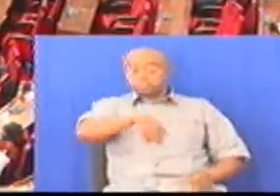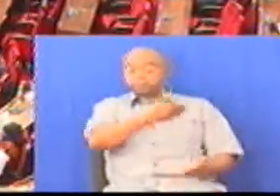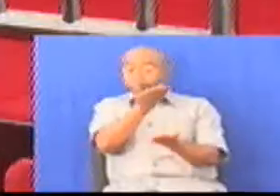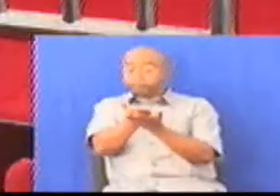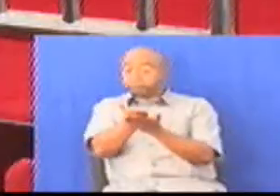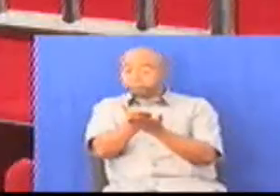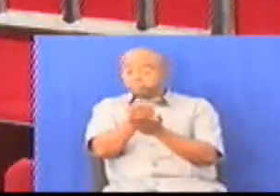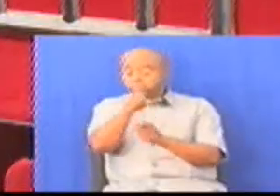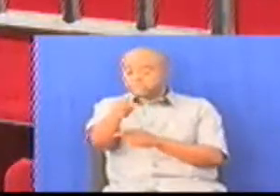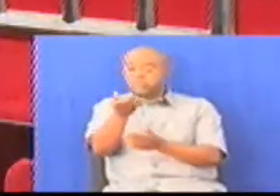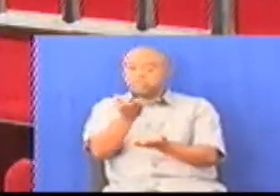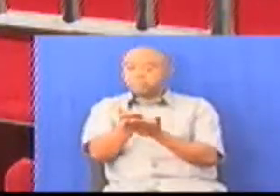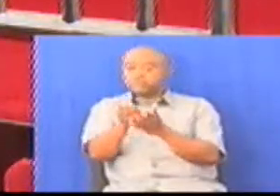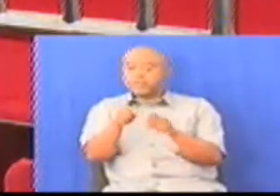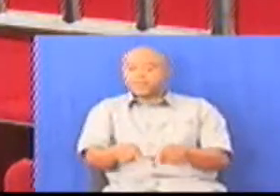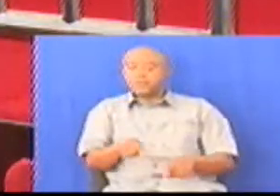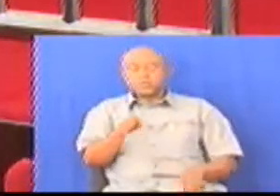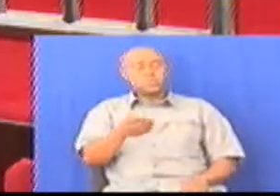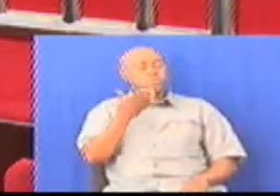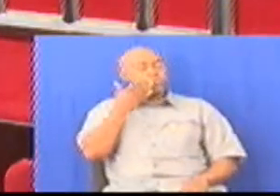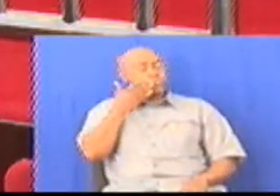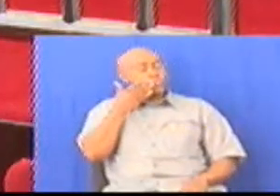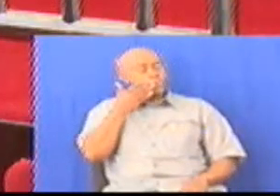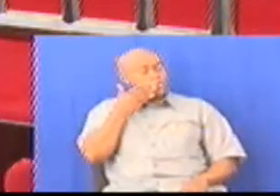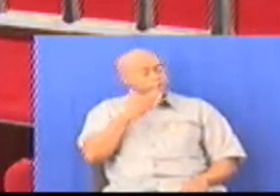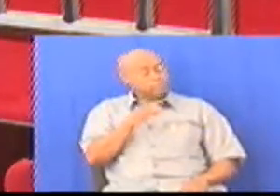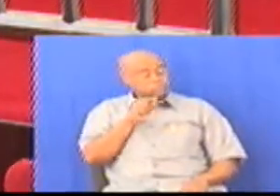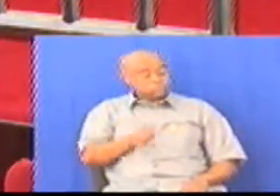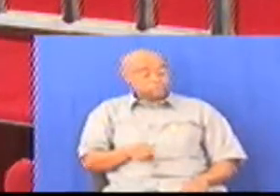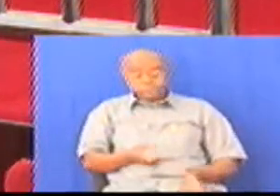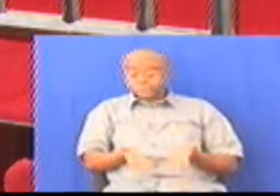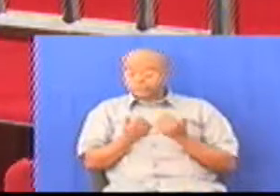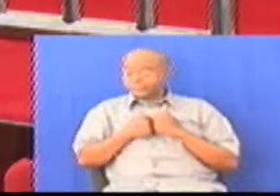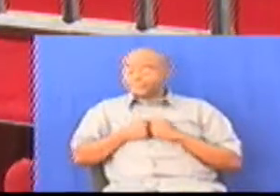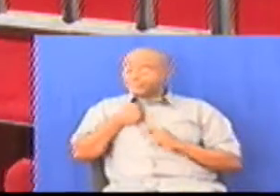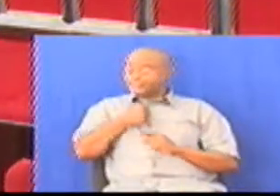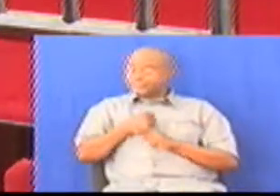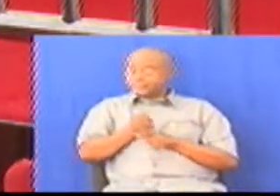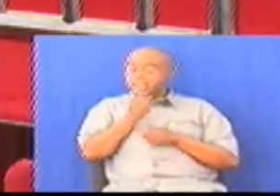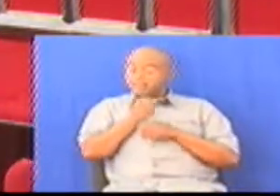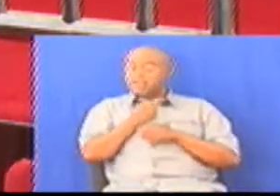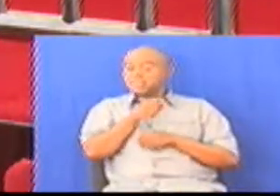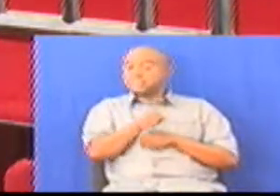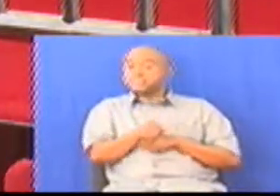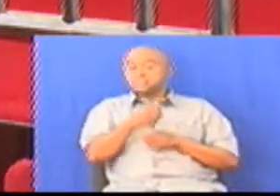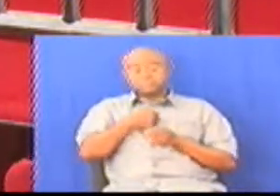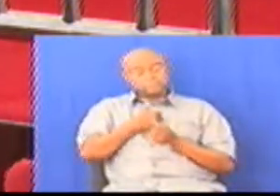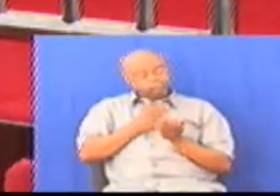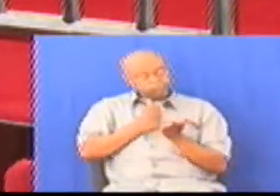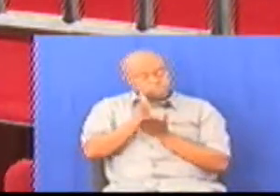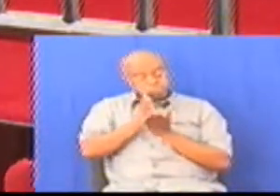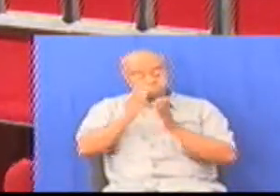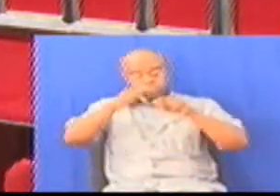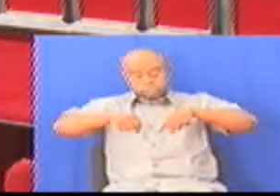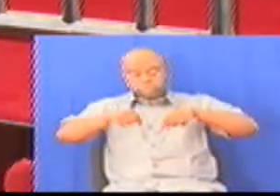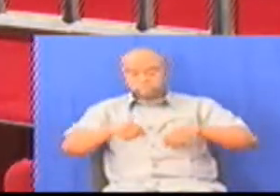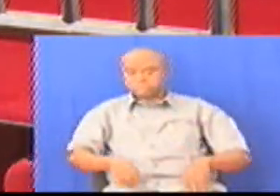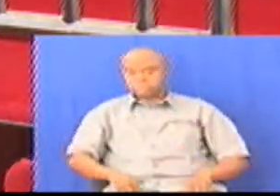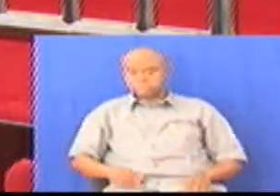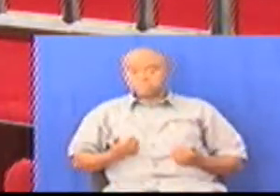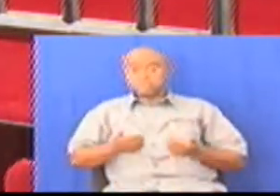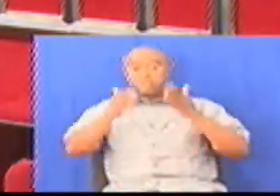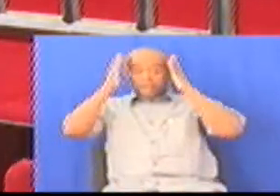huu ambao ni muhimu sana ili kuweza kukazia bajeti ambayo tumeipitisha leo hii. Mheshimiwa